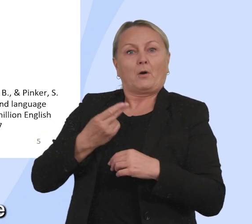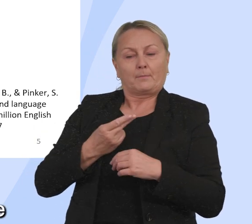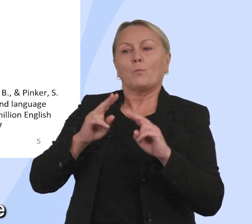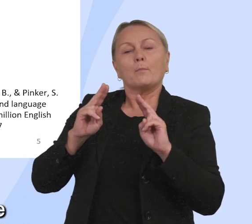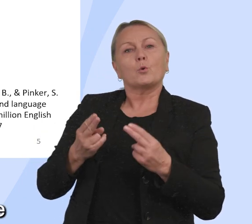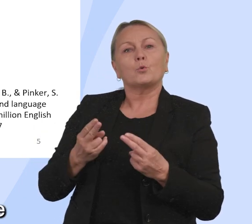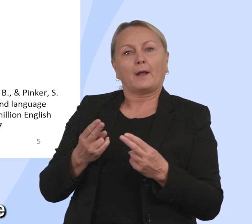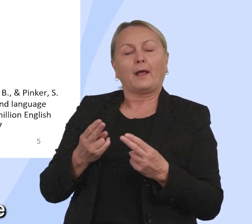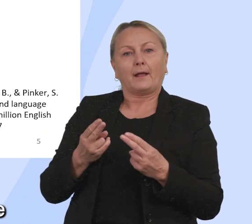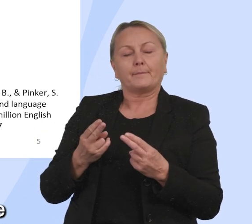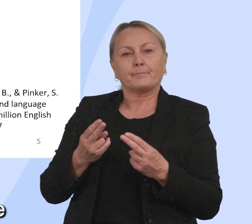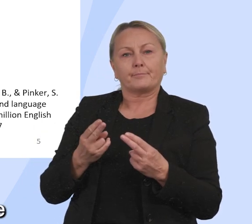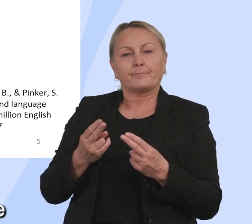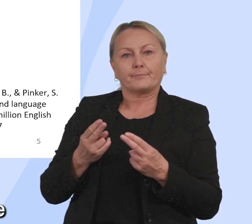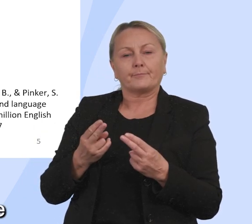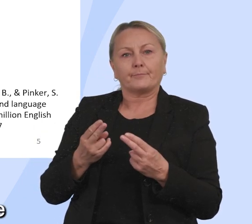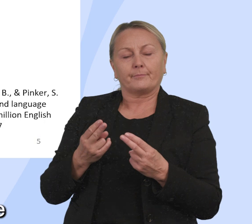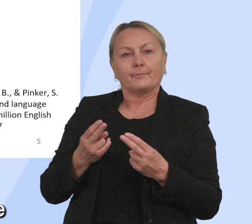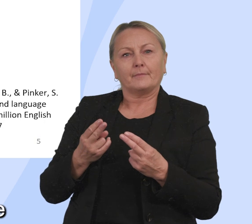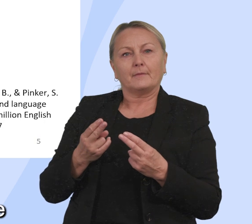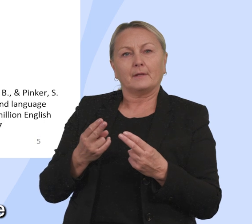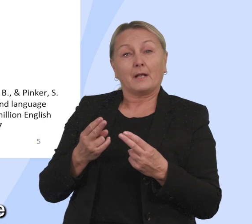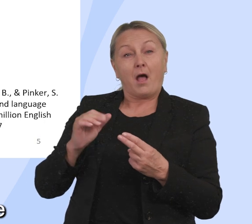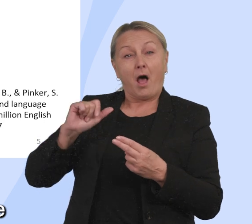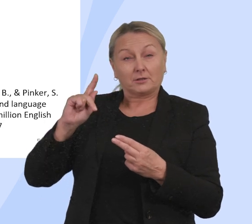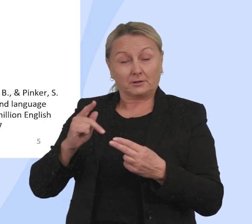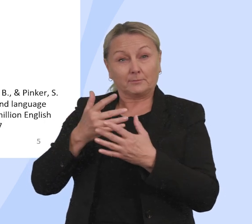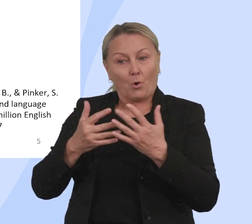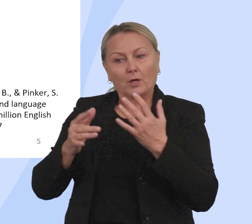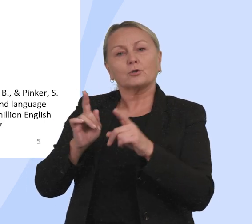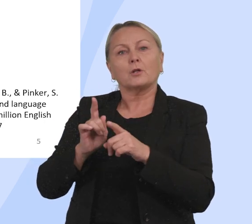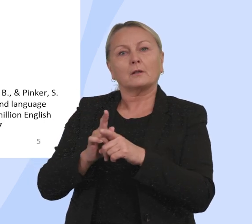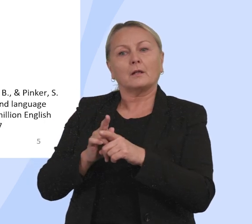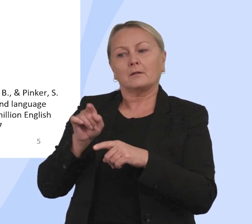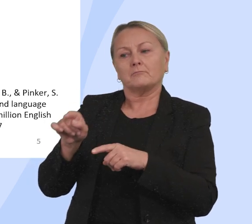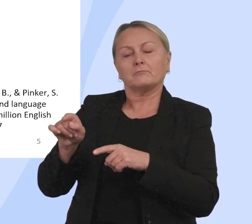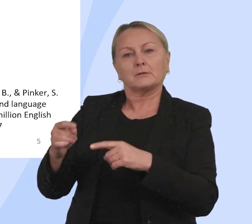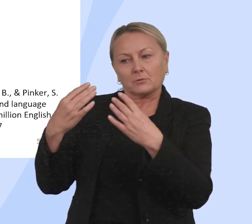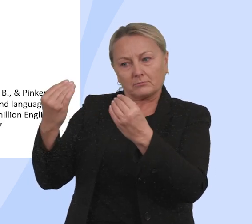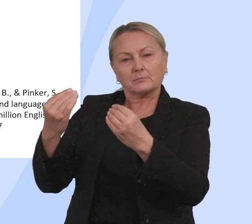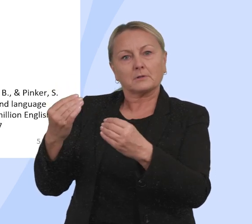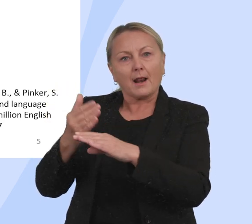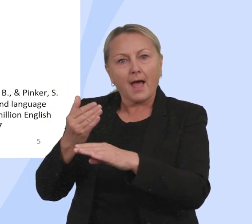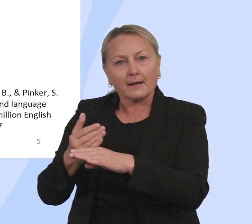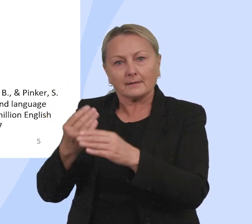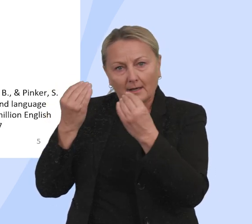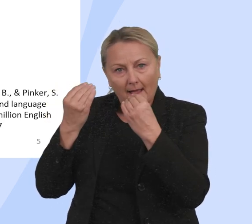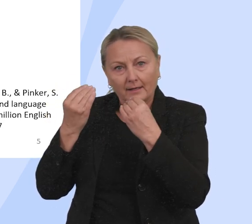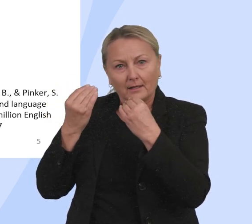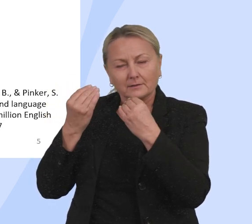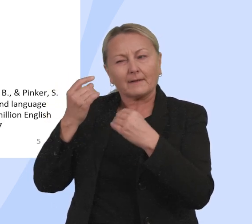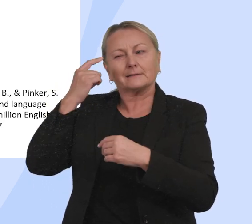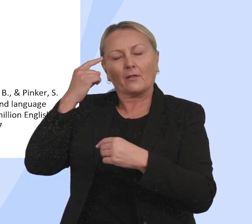ASK-sproget, således at den lærende også vil være i stand til at møde sproget. Og når vi snakker om alle tider og steder,